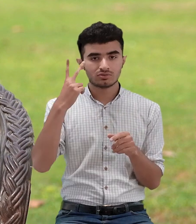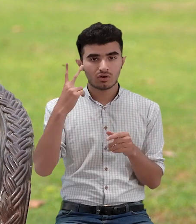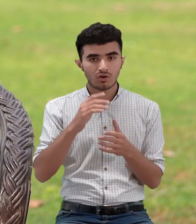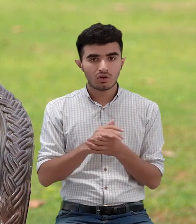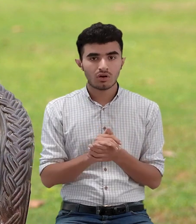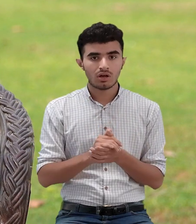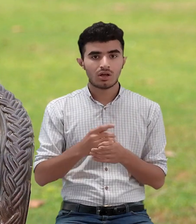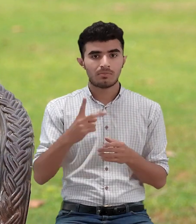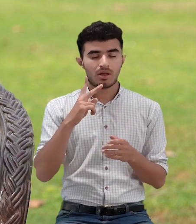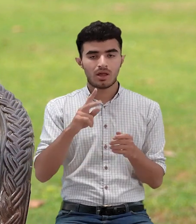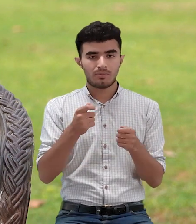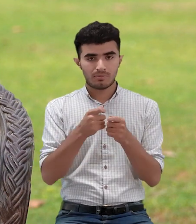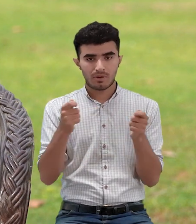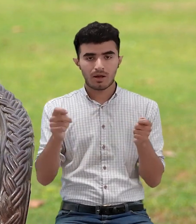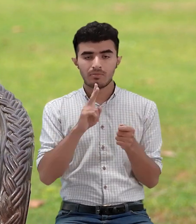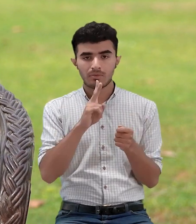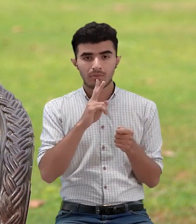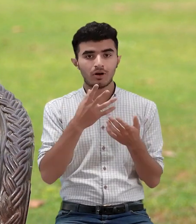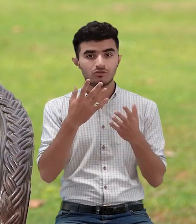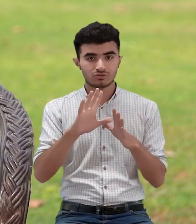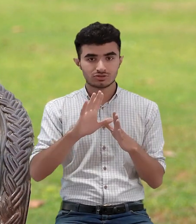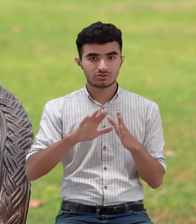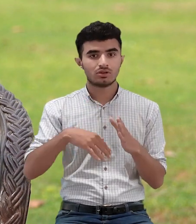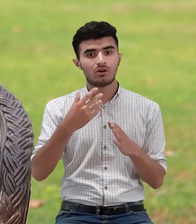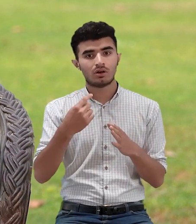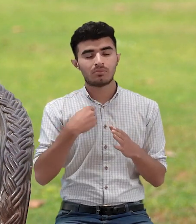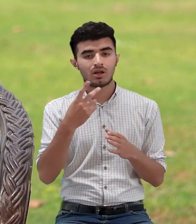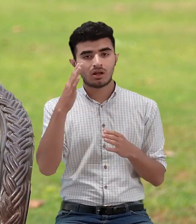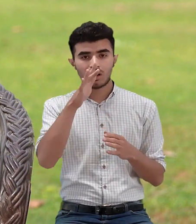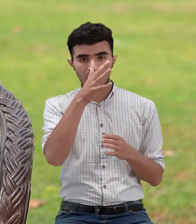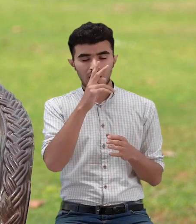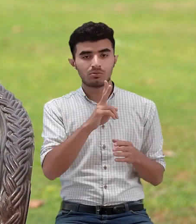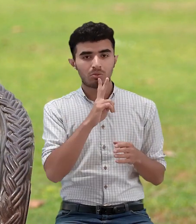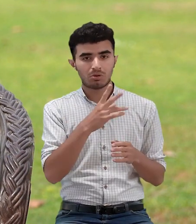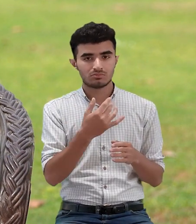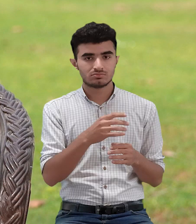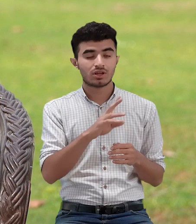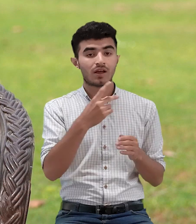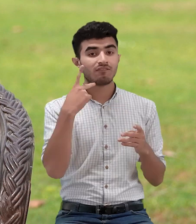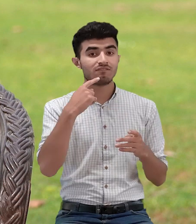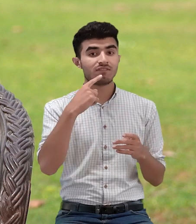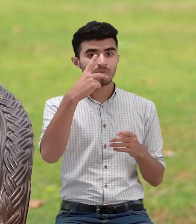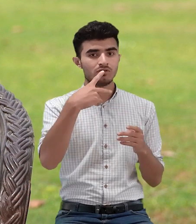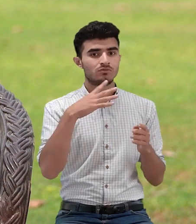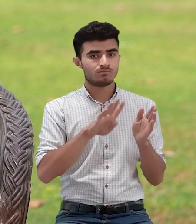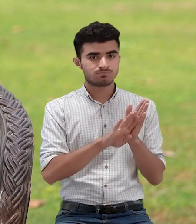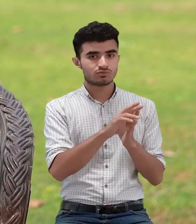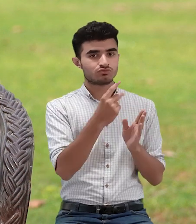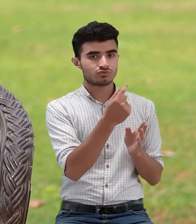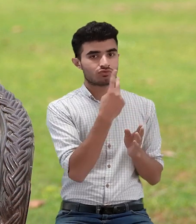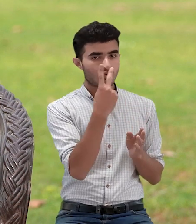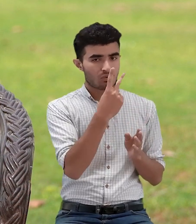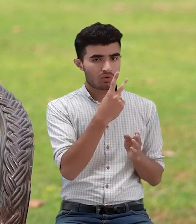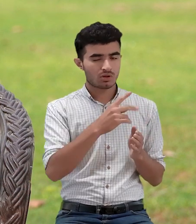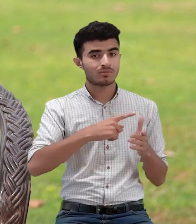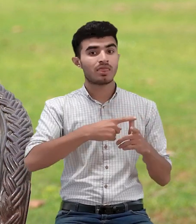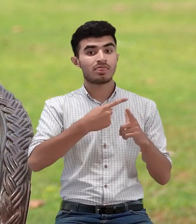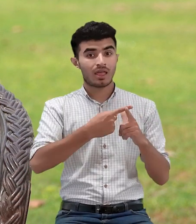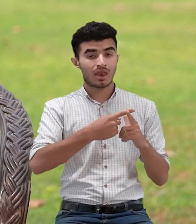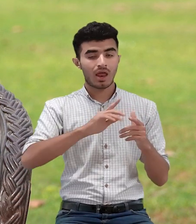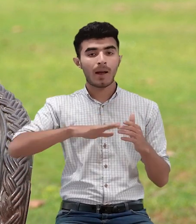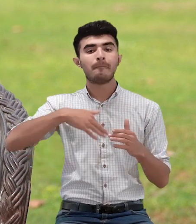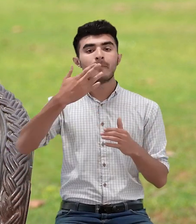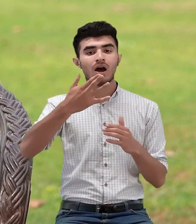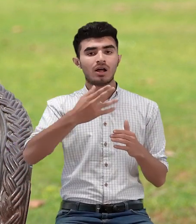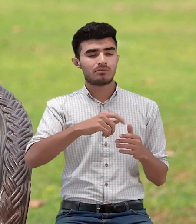करूं, या मैंने लेग पुलिंग शुरू कर दी, या मैंने बैक बाइटिंग शुरू कर दी। तो ये जो चीज़ें हैं, ये हसद जब मेरे अंदर ये पैदा करेगा, तो